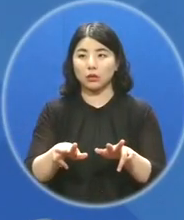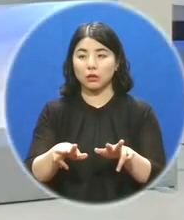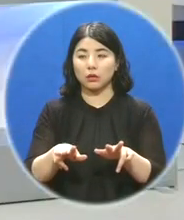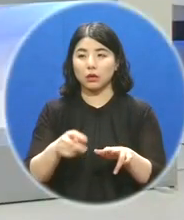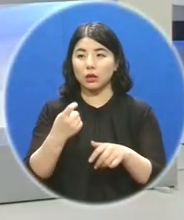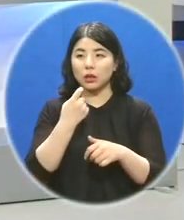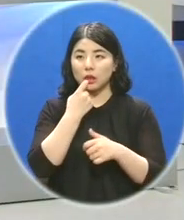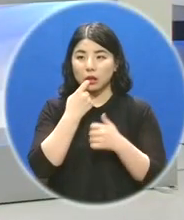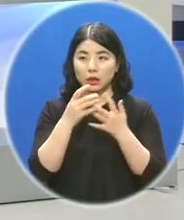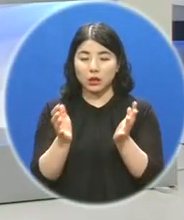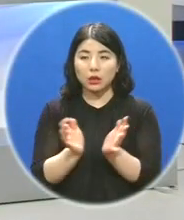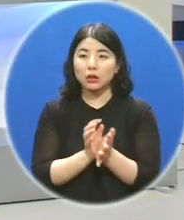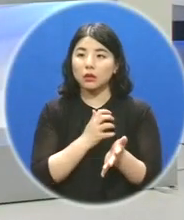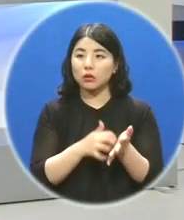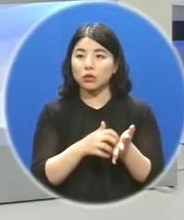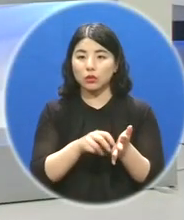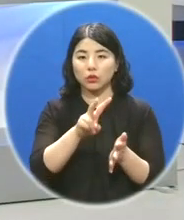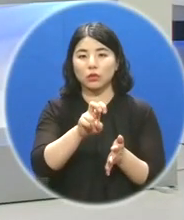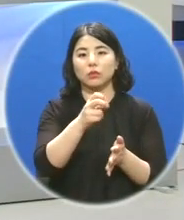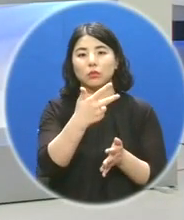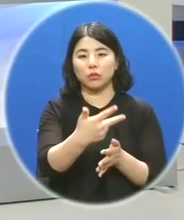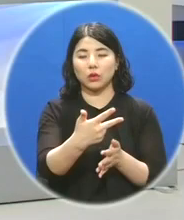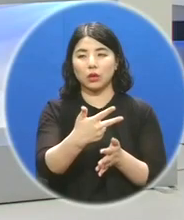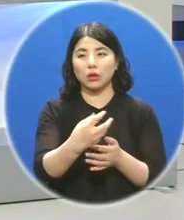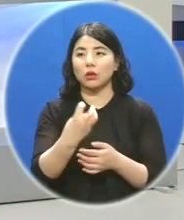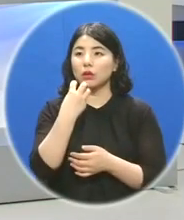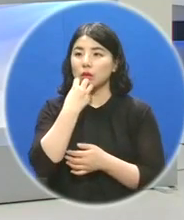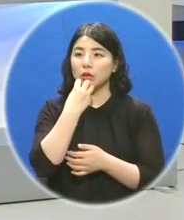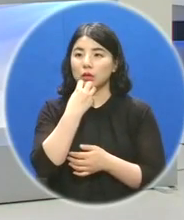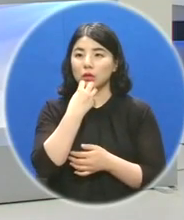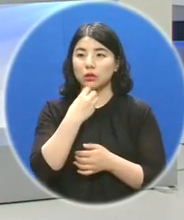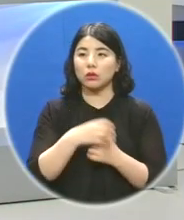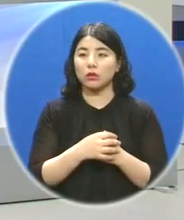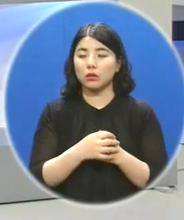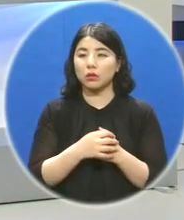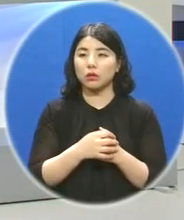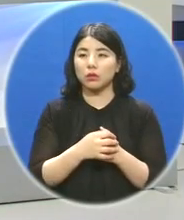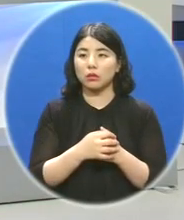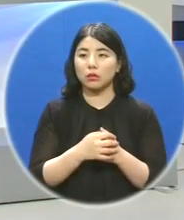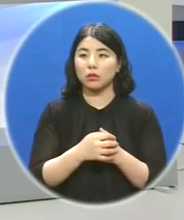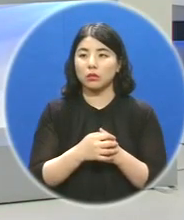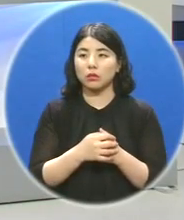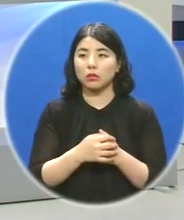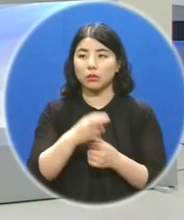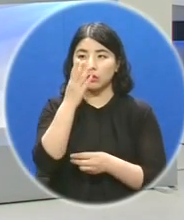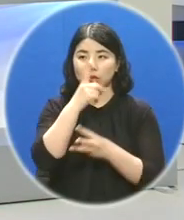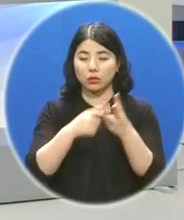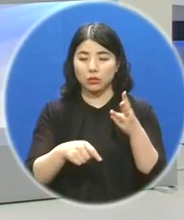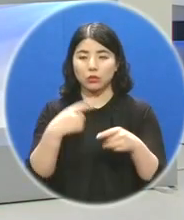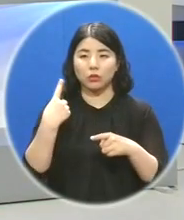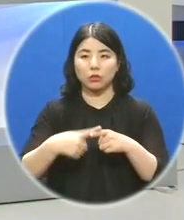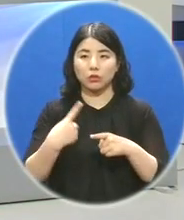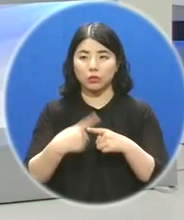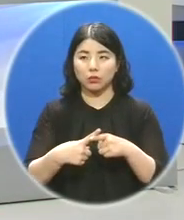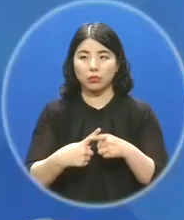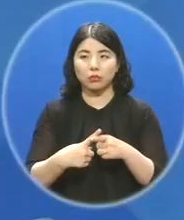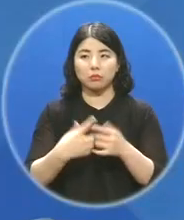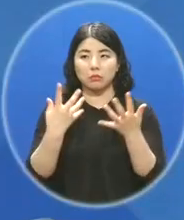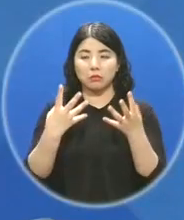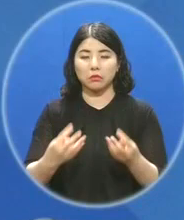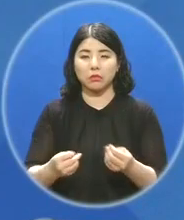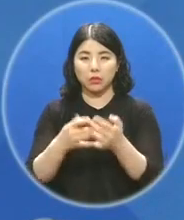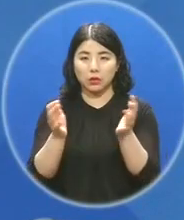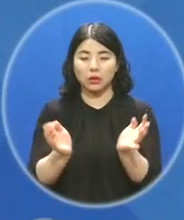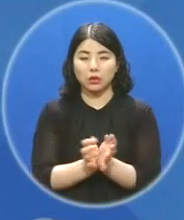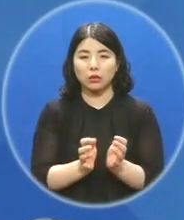더불어민주당 의원이? 지금 그 27분입니다. 32명 32두변 가운데. 네. 네. 그러니까 청주시 좀 마찬가지로 압도적 다수를 하고